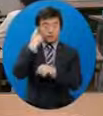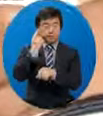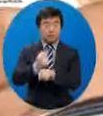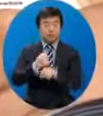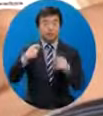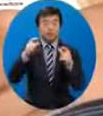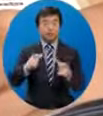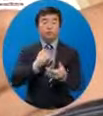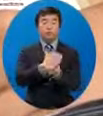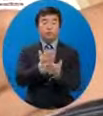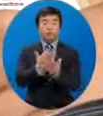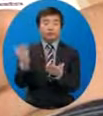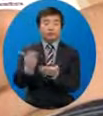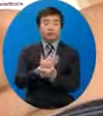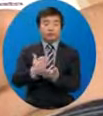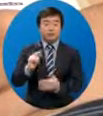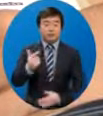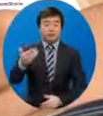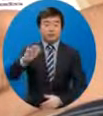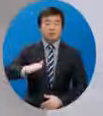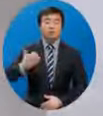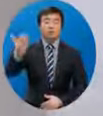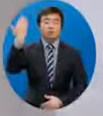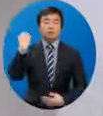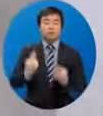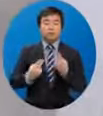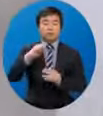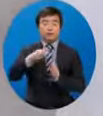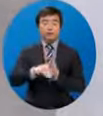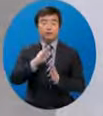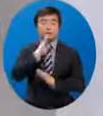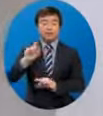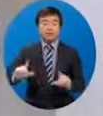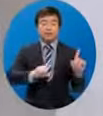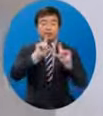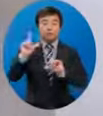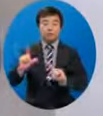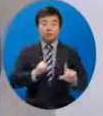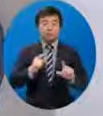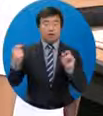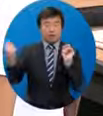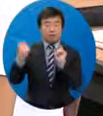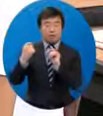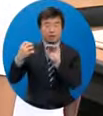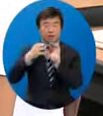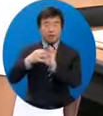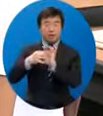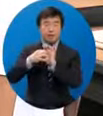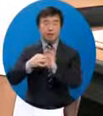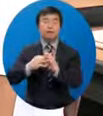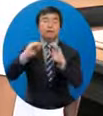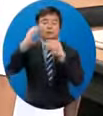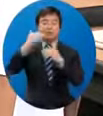유형이 나뉘지는 않지만 예년에 비해 실생활에 관련된 시사나 과학 상식의 비중이 늘 것으로 보여